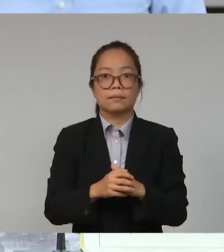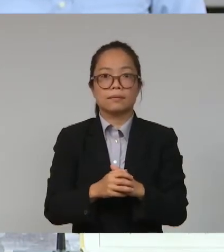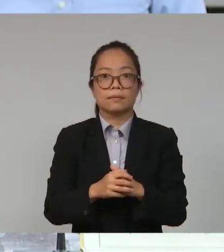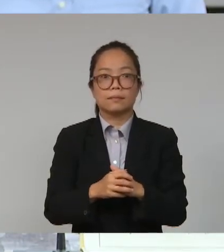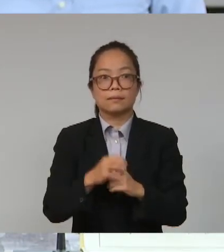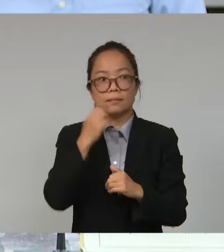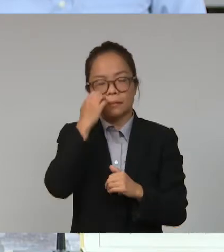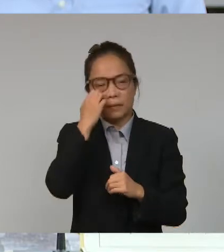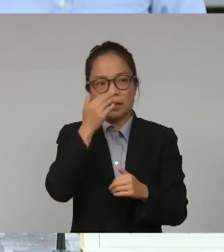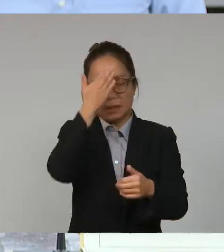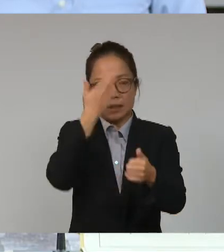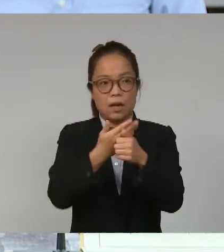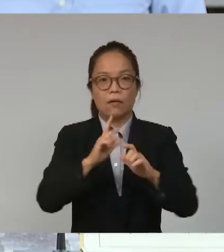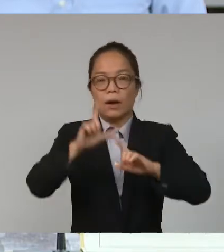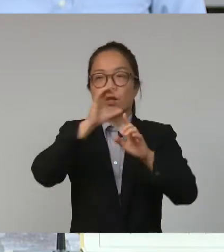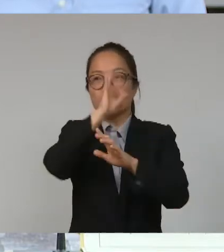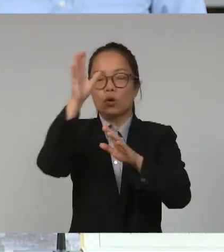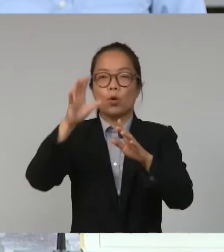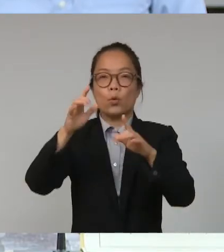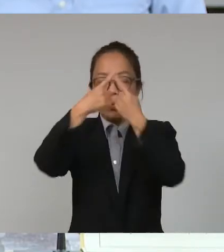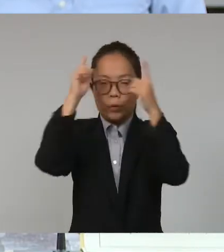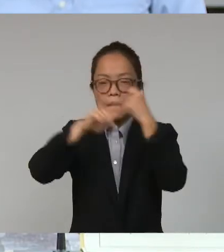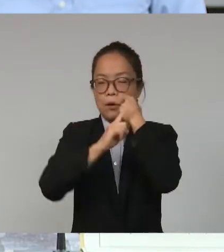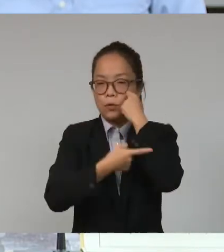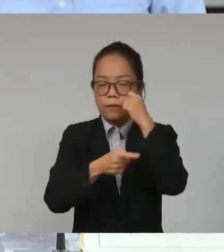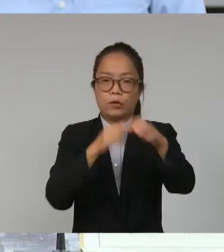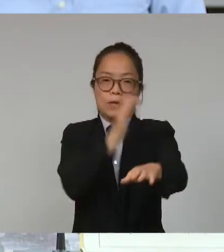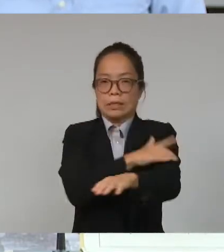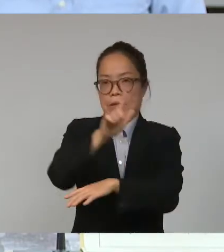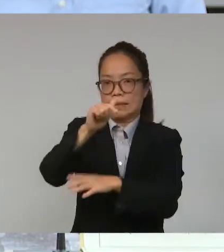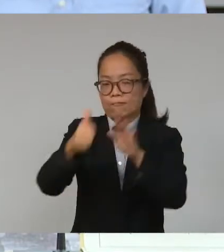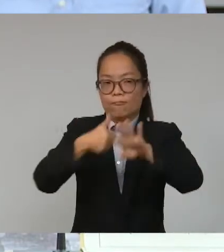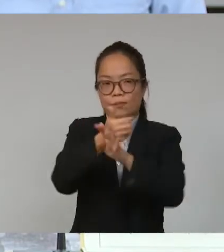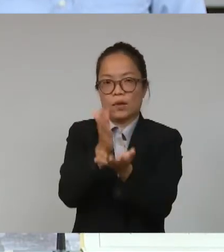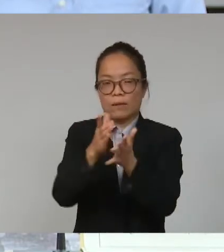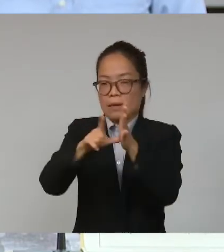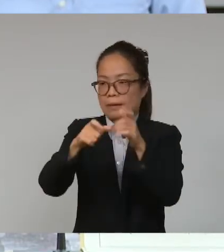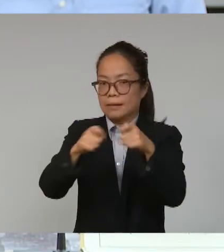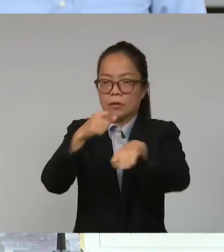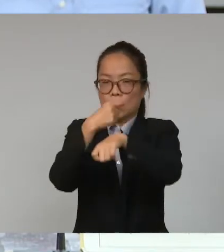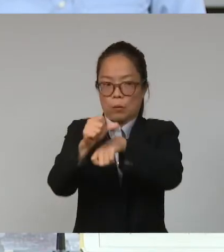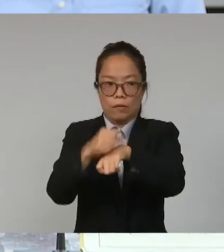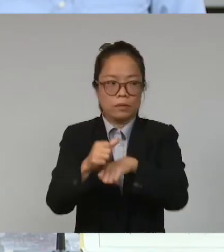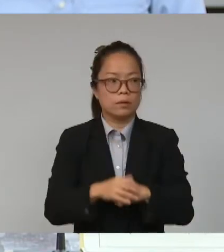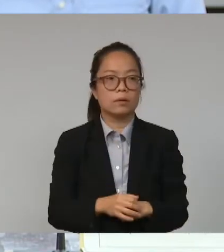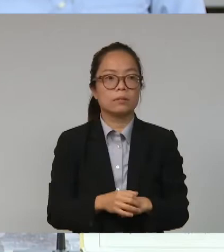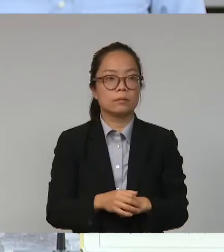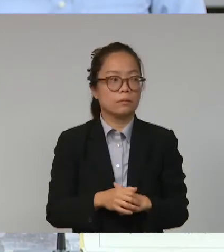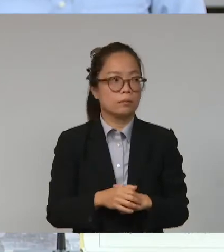现在就请东吴大学法律系的陈金寿教授发言，时间是5分钟。